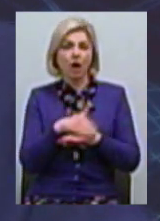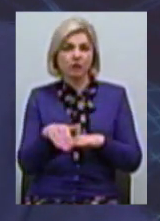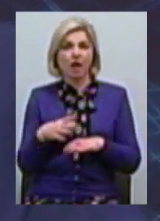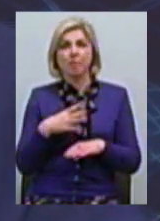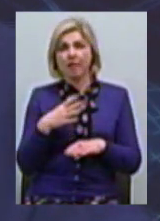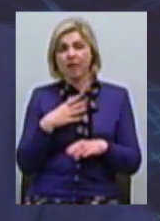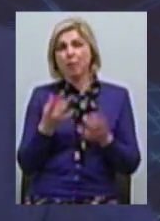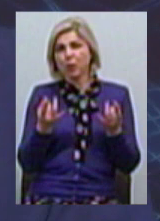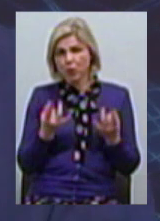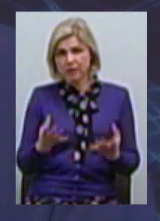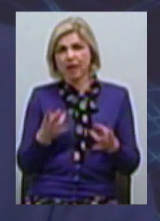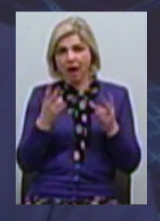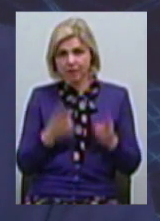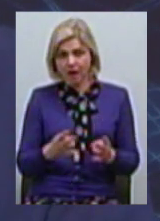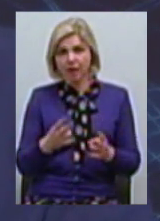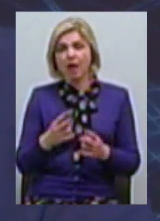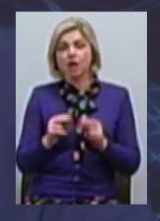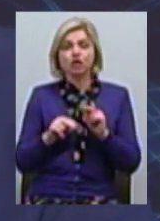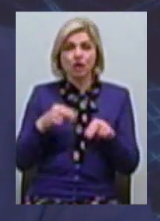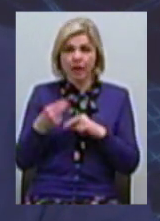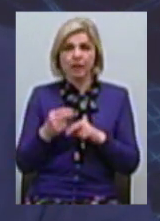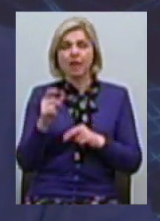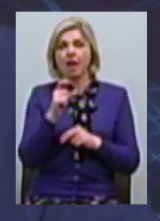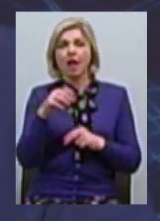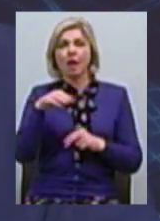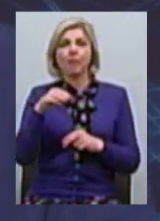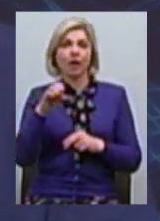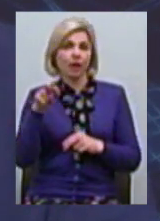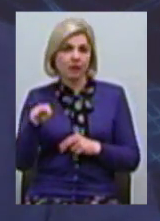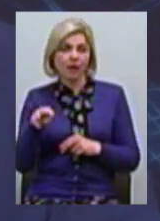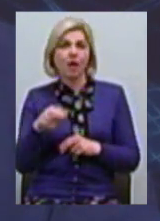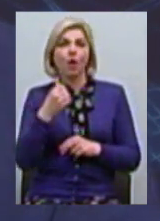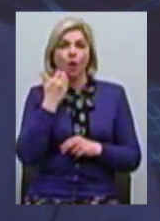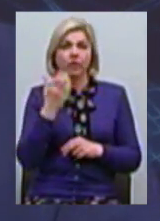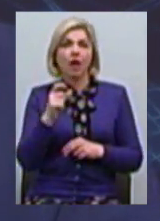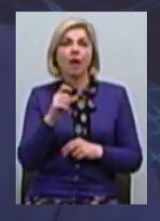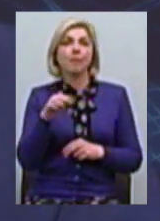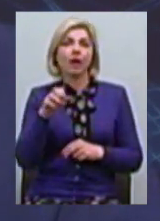кибератаки и происходят через имейл, когда под имейл, как говорится,